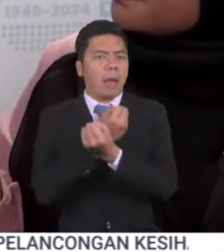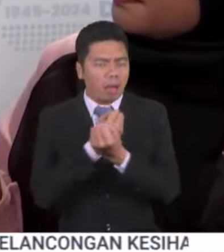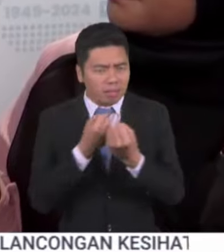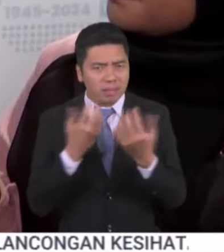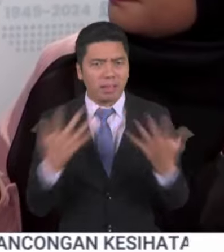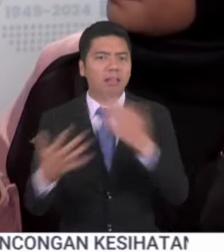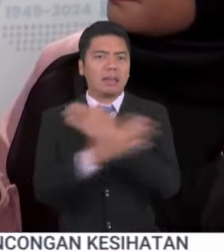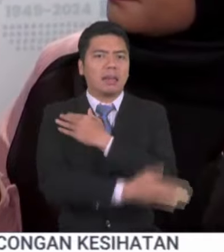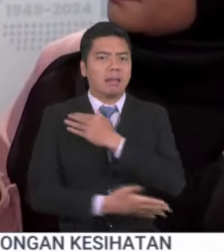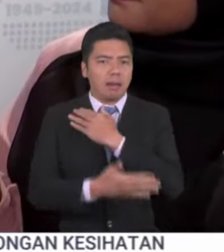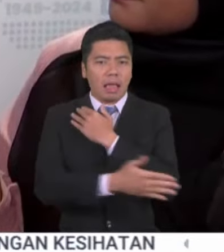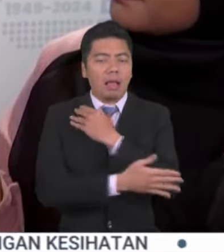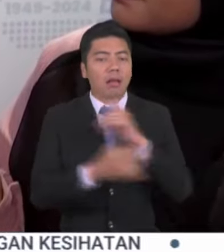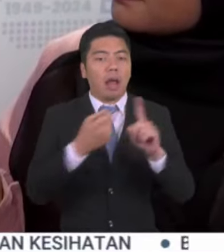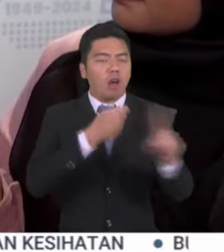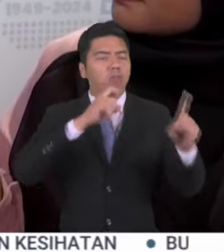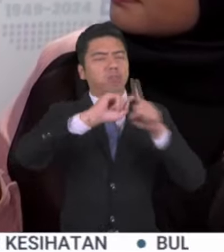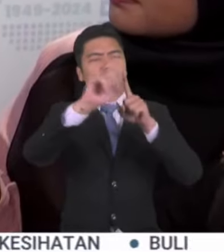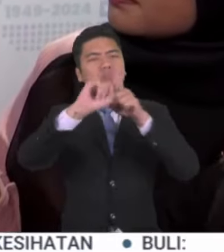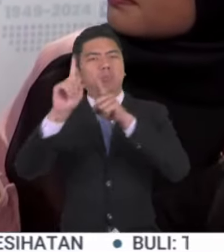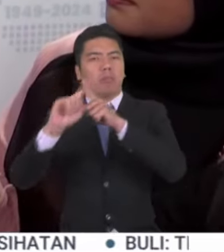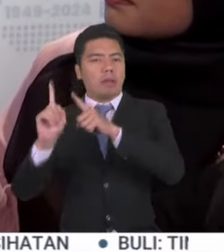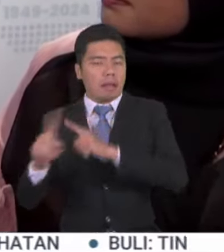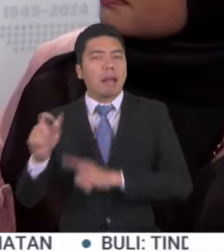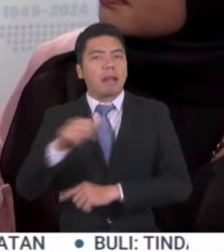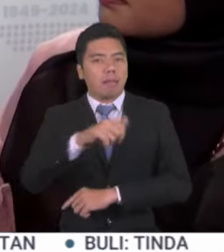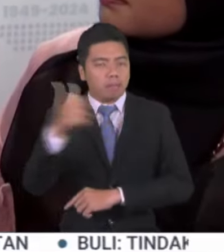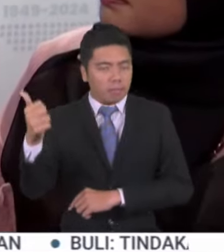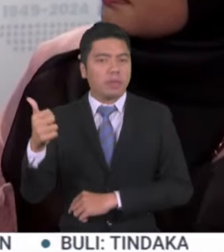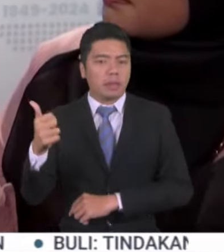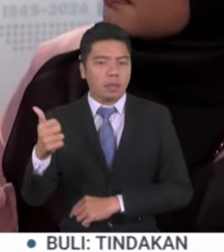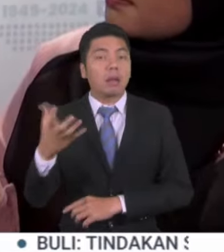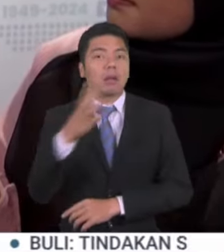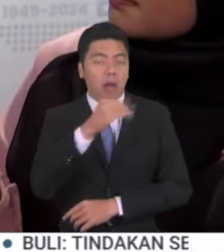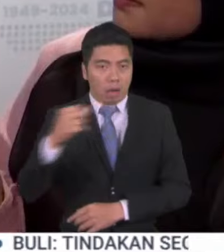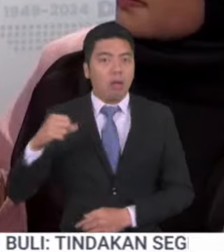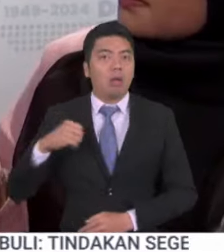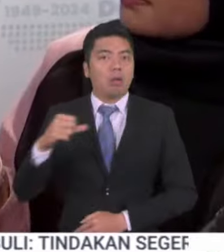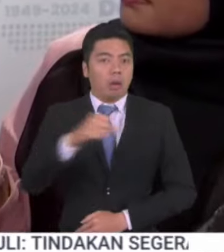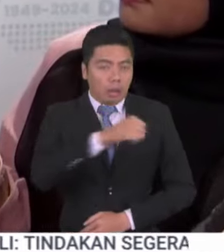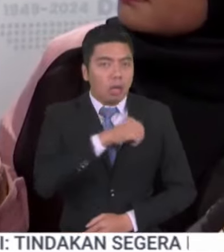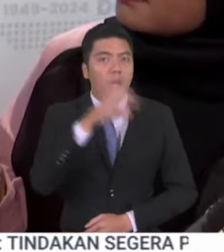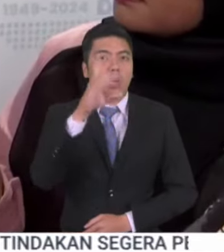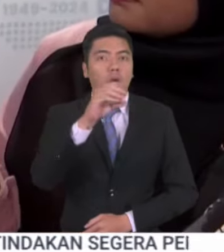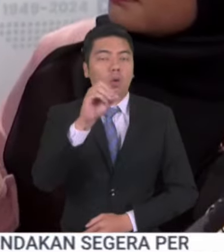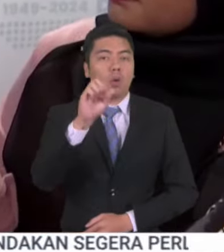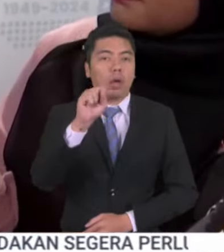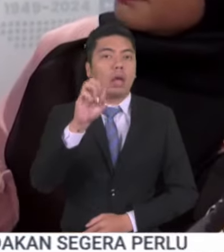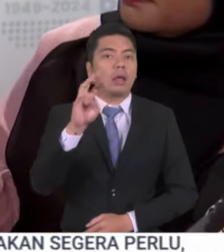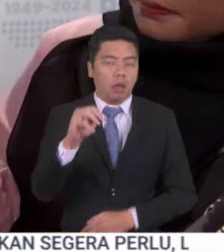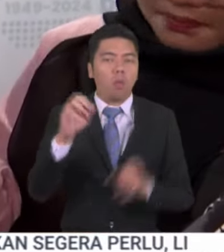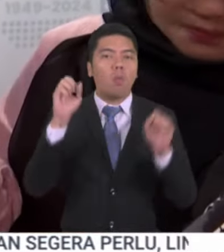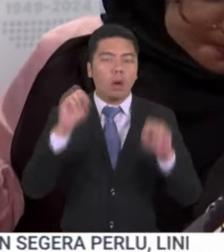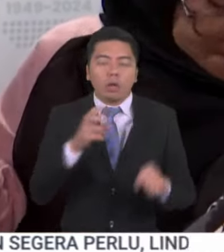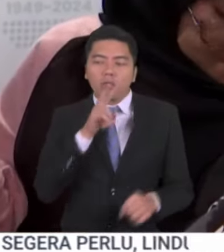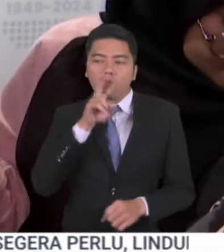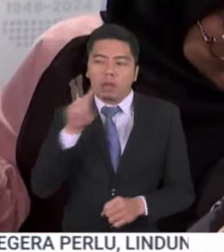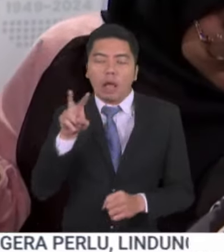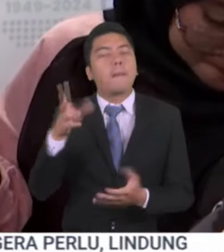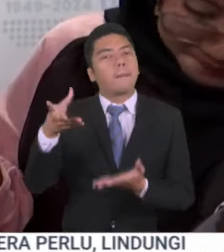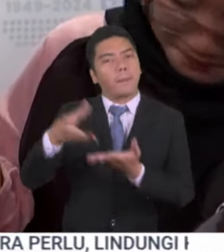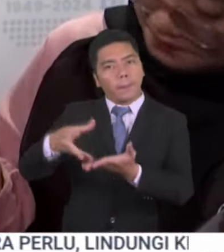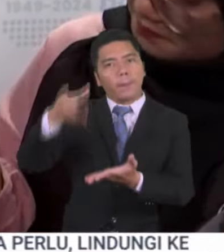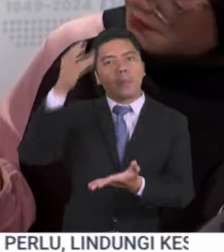negara daripada pelbagai benua, bahkan anggota-anggota DOSM juga dijadikan pakar rujuk oleh pelbagai